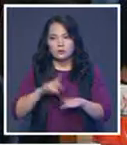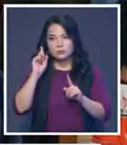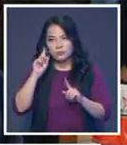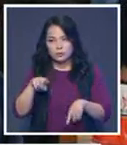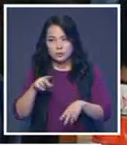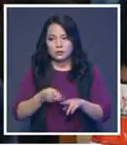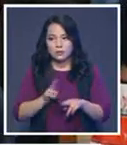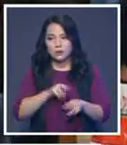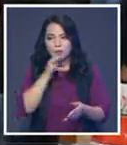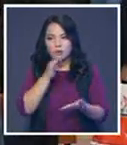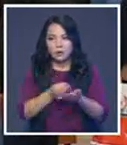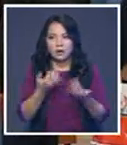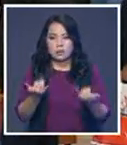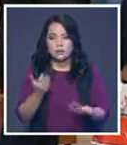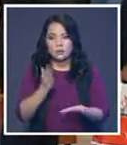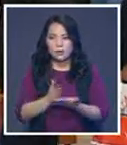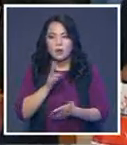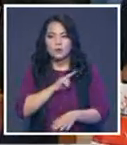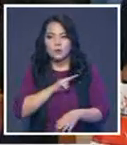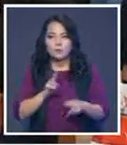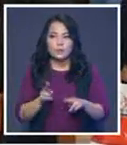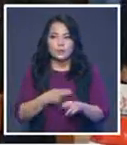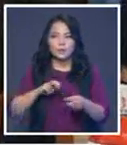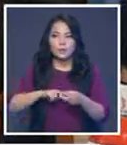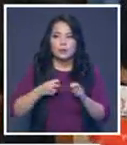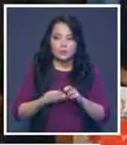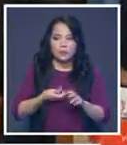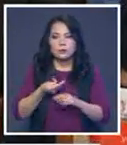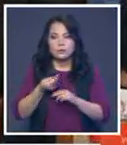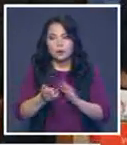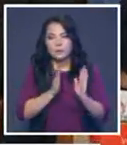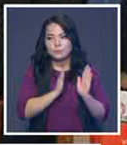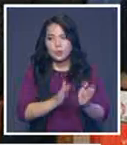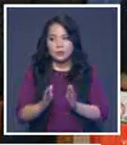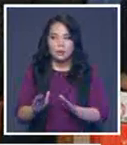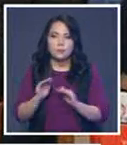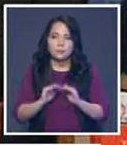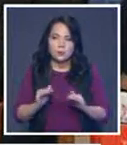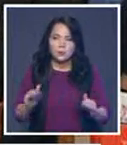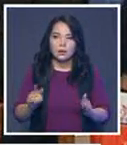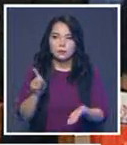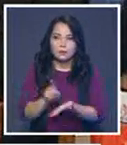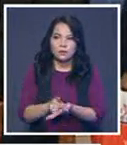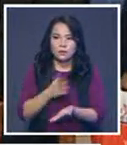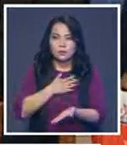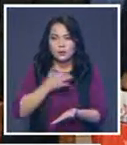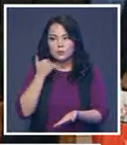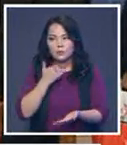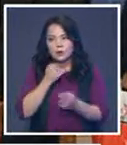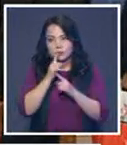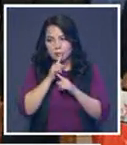екен. Оказывается, жұмыс болса уже без проблем, элементы төлеймін. И уже исполнительдер маған звандамайды,